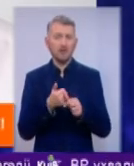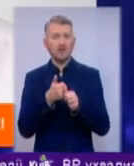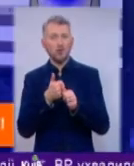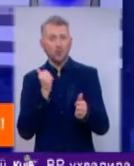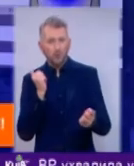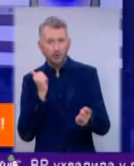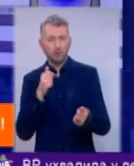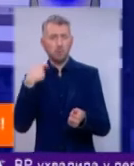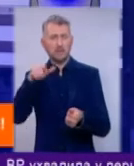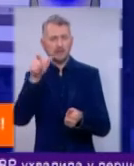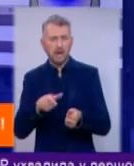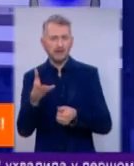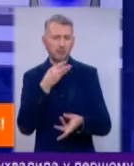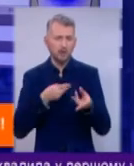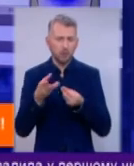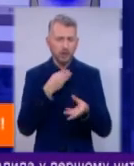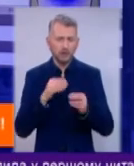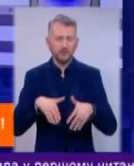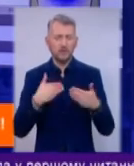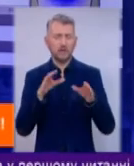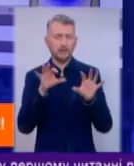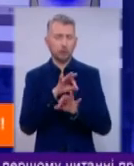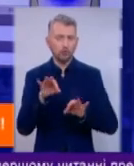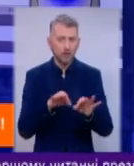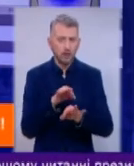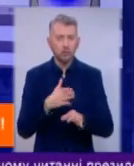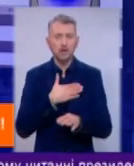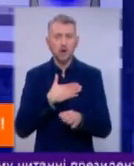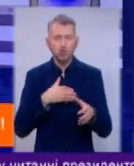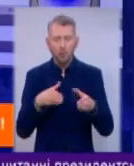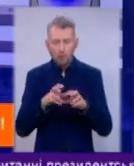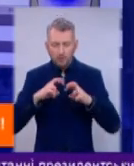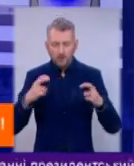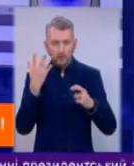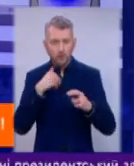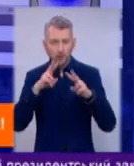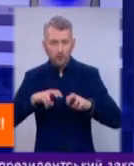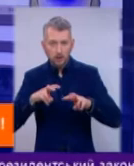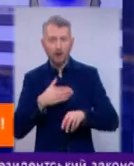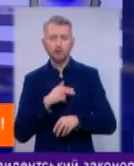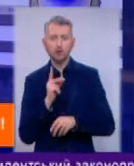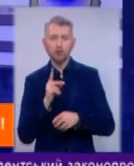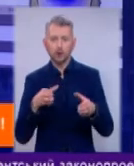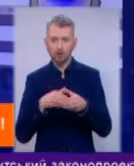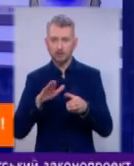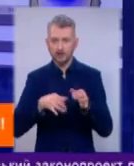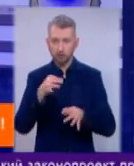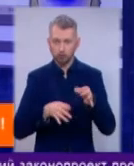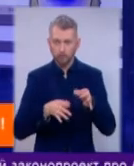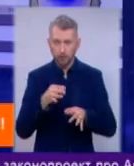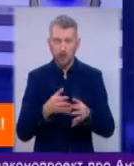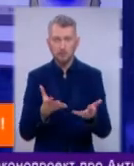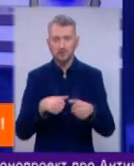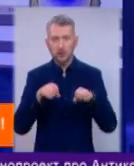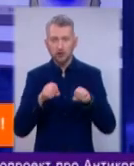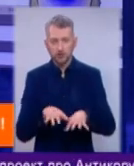президентський маніпулятивний варіант законопроекту на нашому комітеті, коли він розглядався, а ми другий комітет судового, який приймає рішення щодо